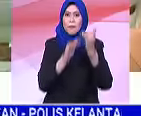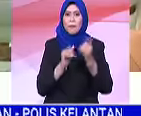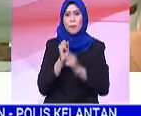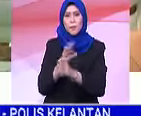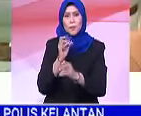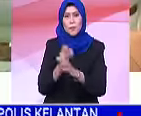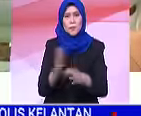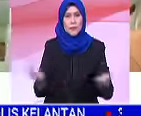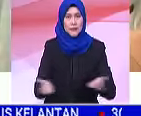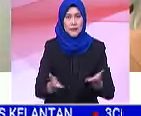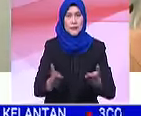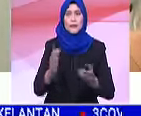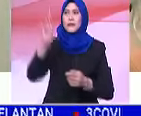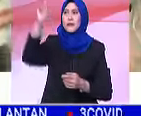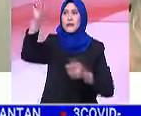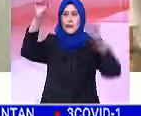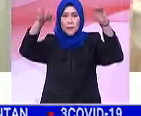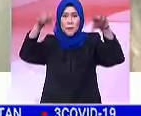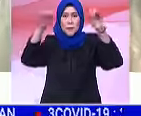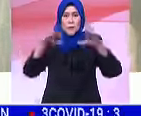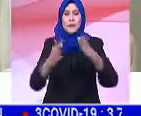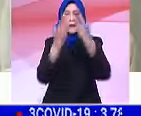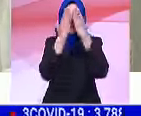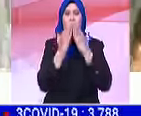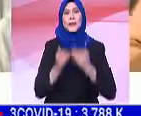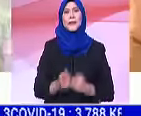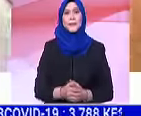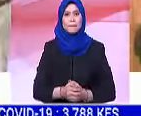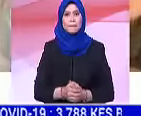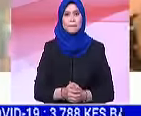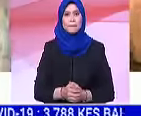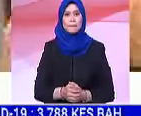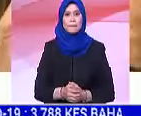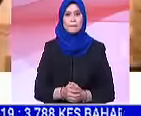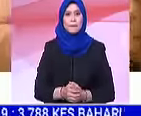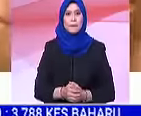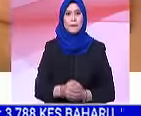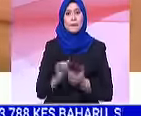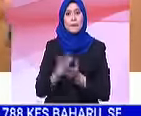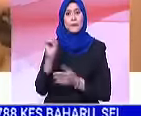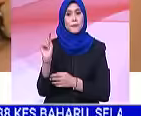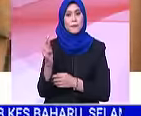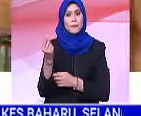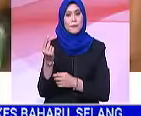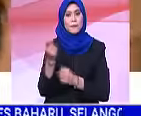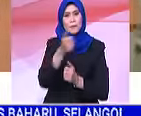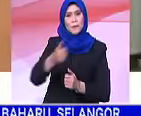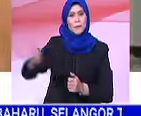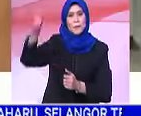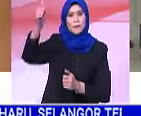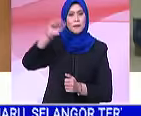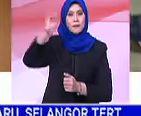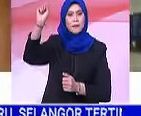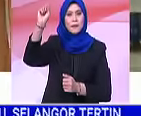usaha murni kita ini akan diberkati Allah. Amin. Terima kasih, Puan. Setelah berkata tadi bersama dengan pengarah penyiaran